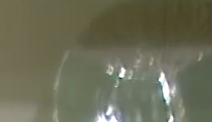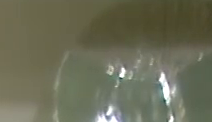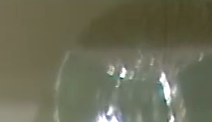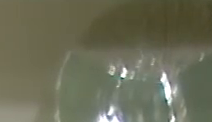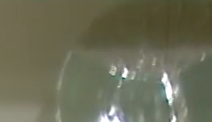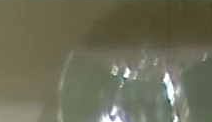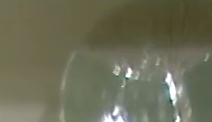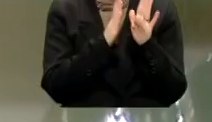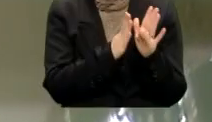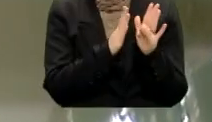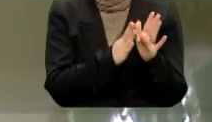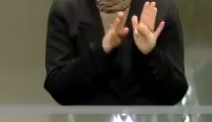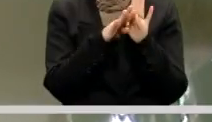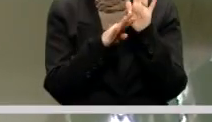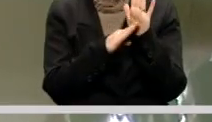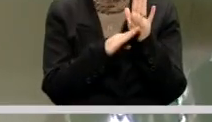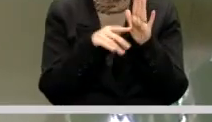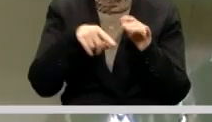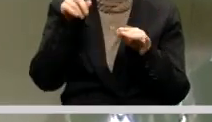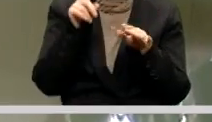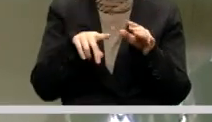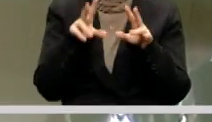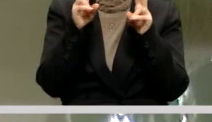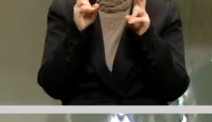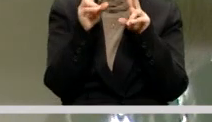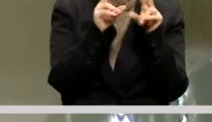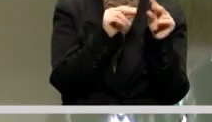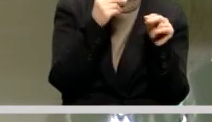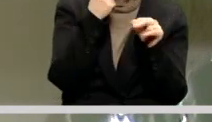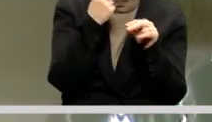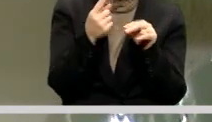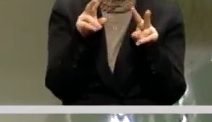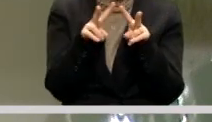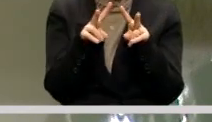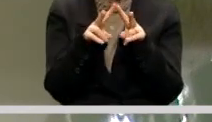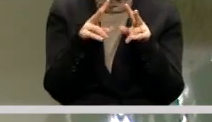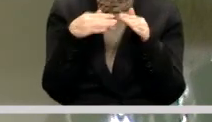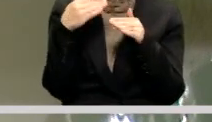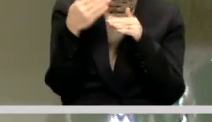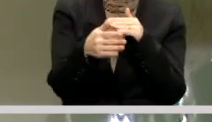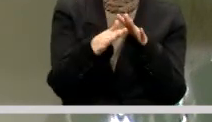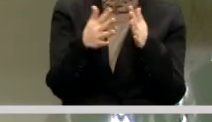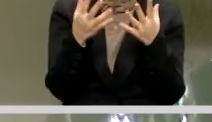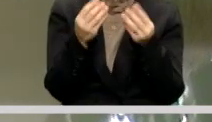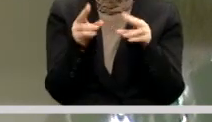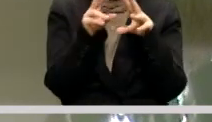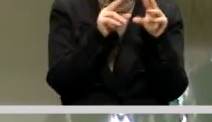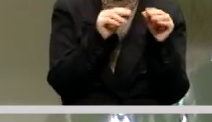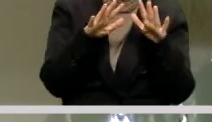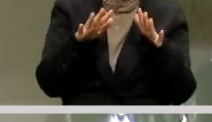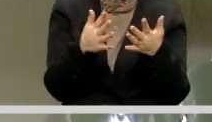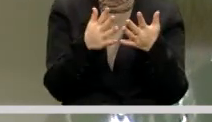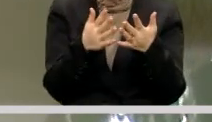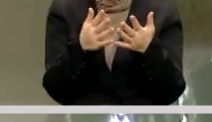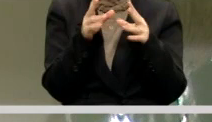Evet efendim, devam ediyoruz yayınımıza. Günün konusu uyku demiştim. Uykuyu konuşuyoruz. Mevsimlerdeki geçişler neler oluyor? Uyku düzenimiz, uyku bozukluklarımız,